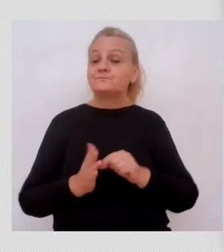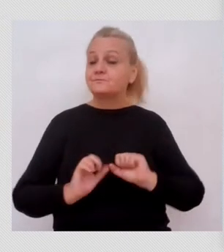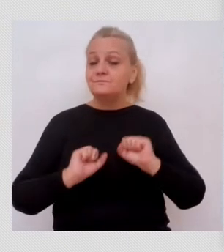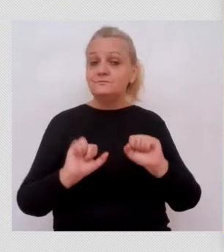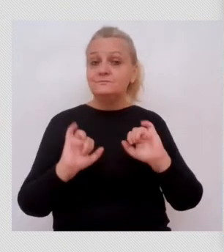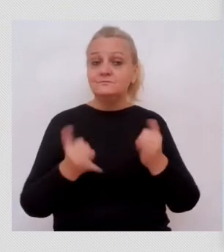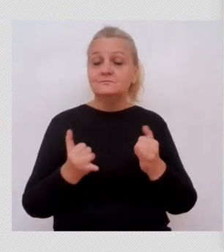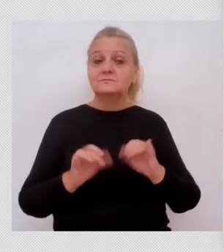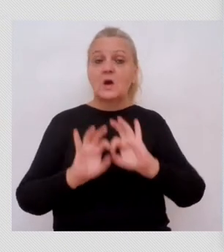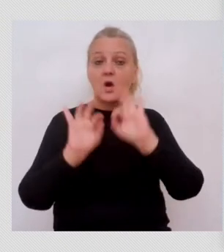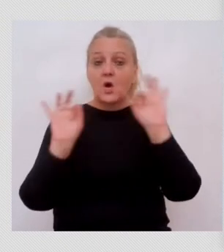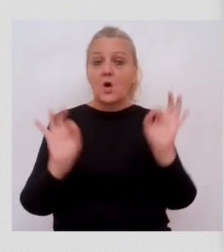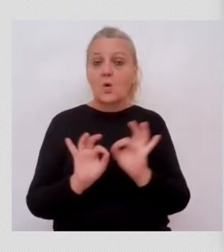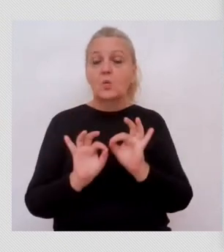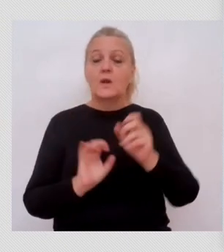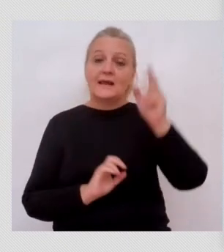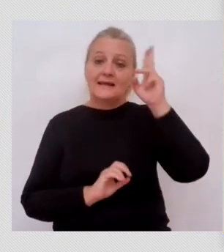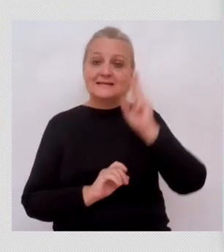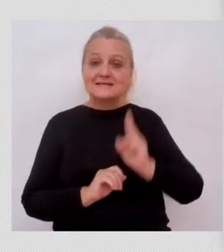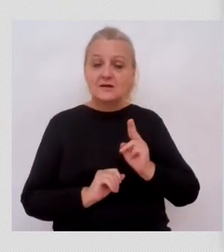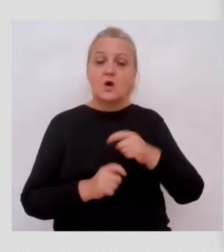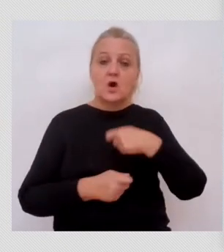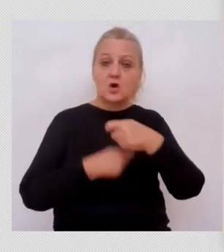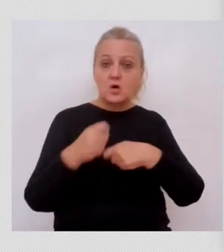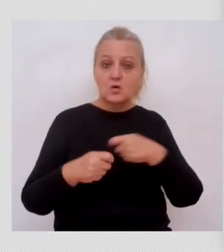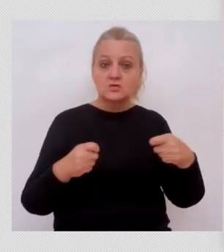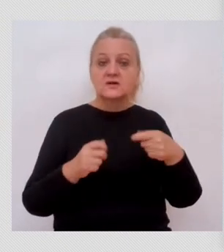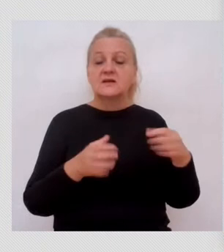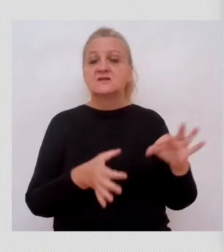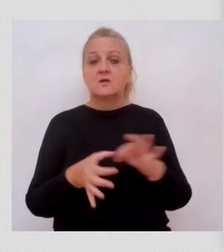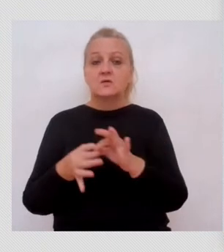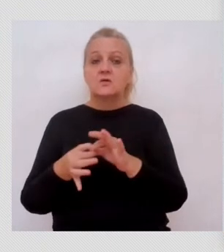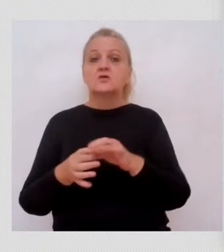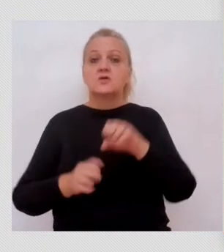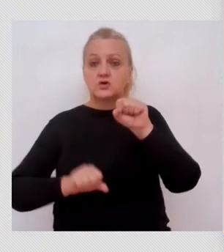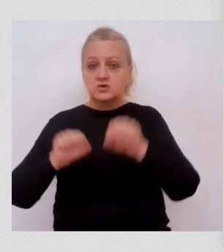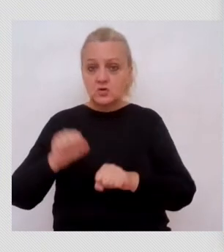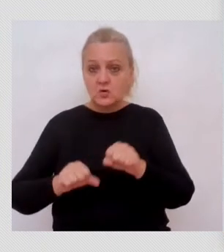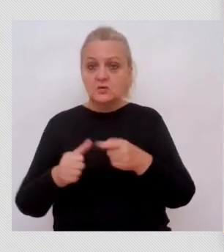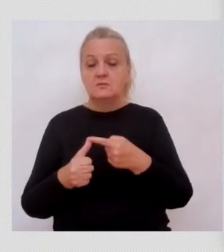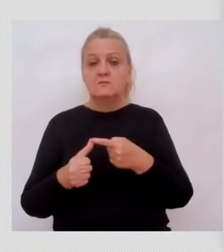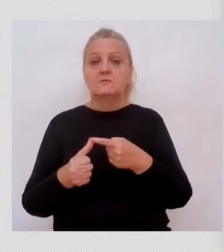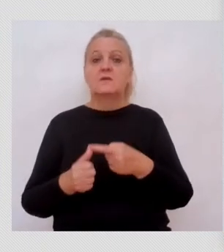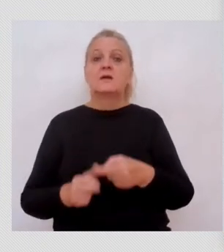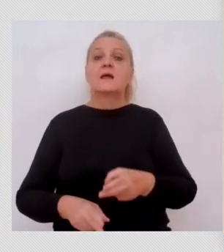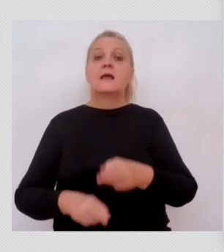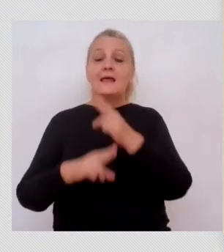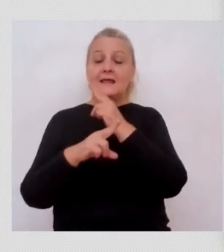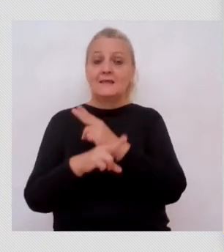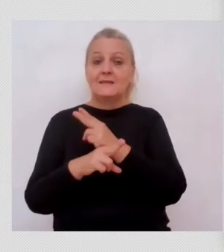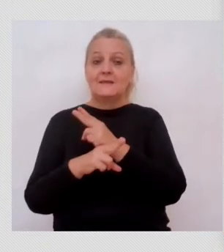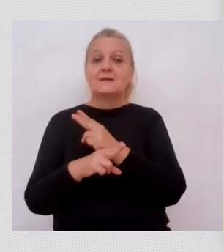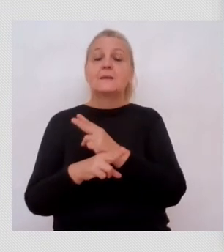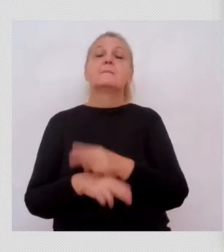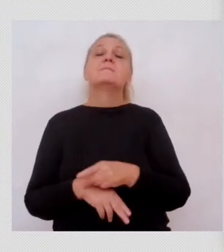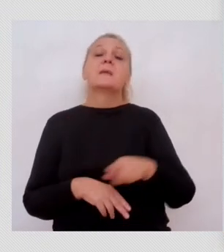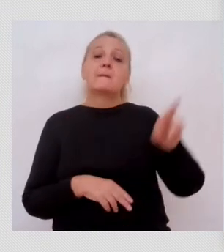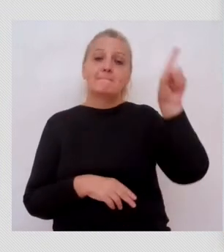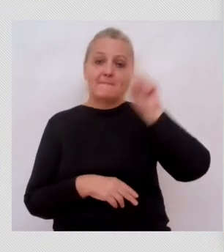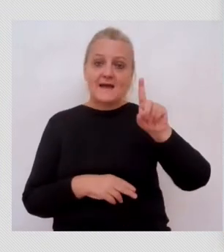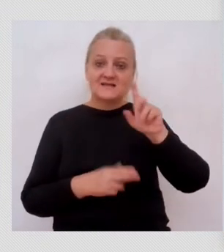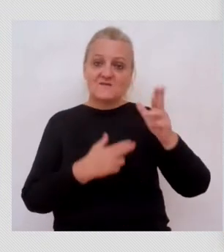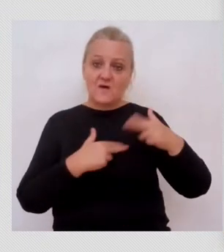przez ogólnoinstytucjonalne rozwiązania dotyczące sądownictwa, niezależności Państwowej Komisji Wyborczej,